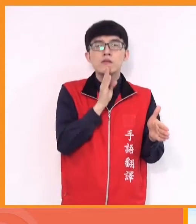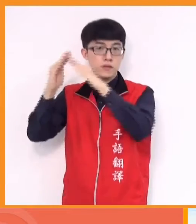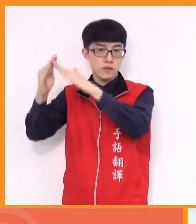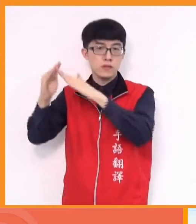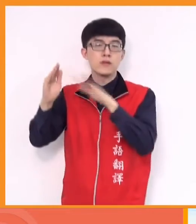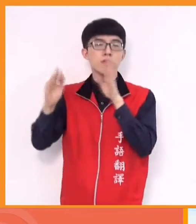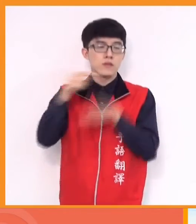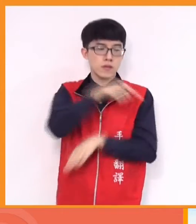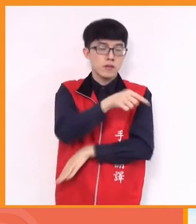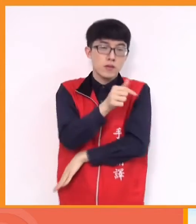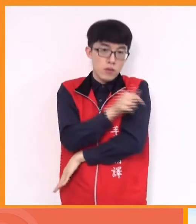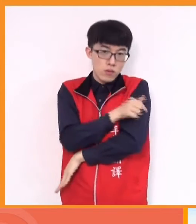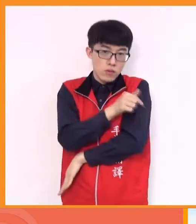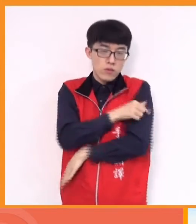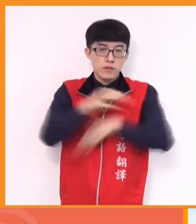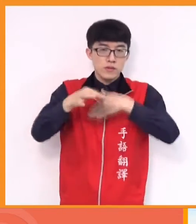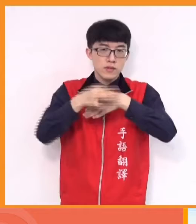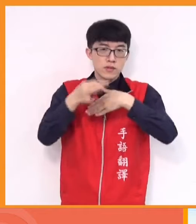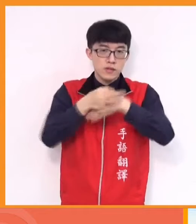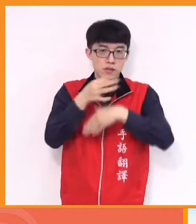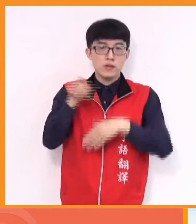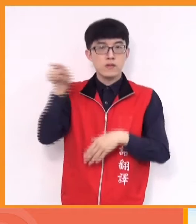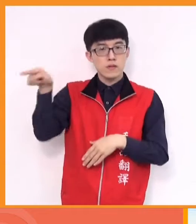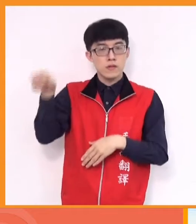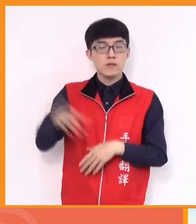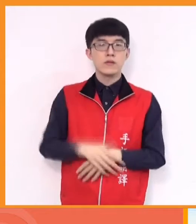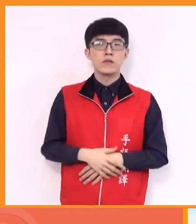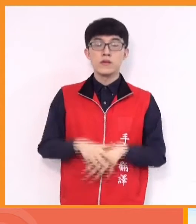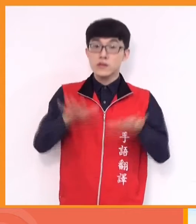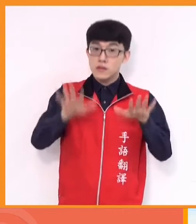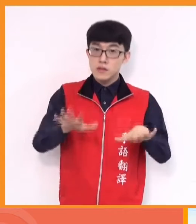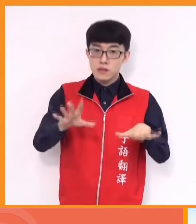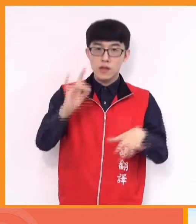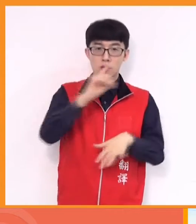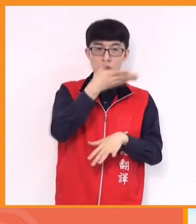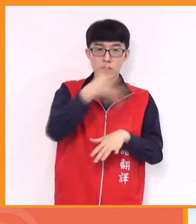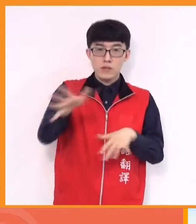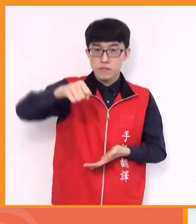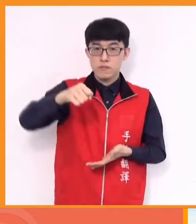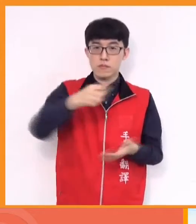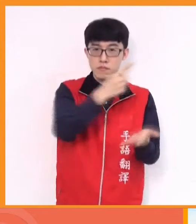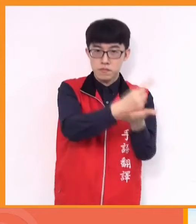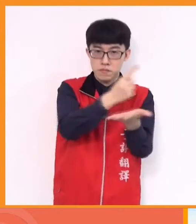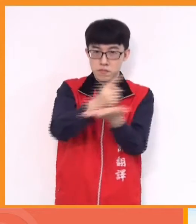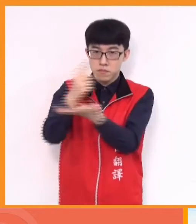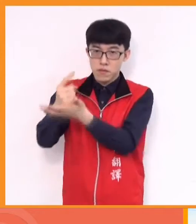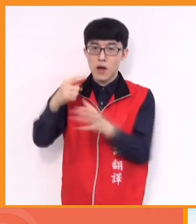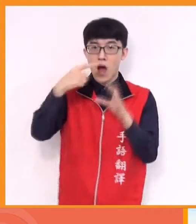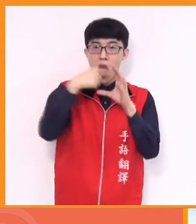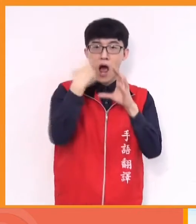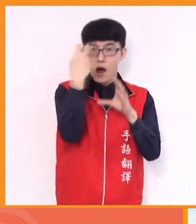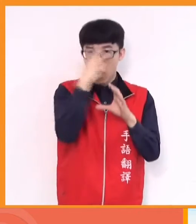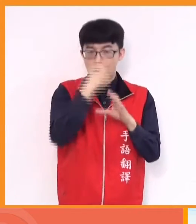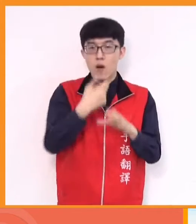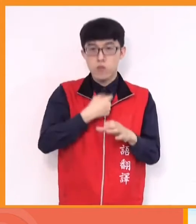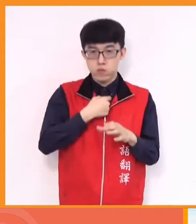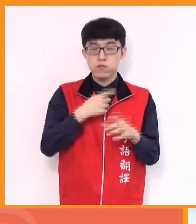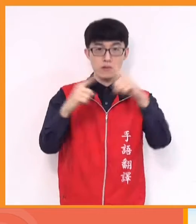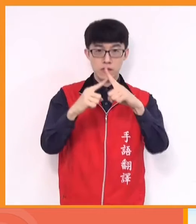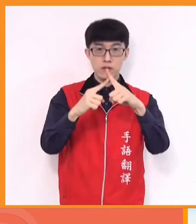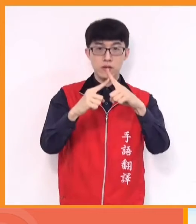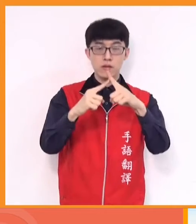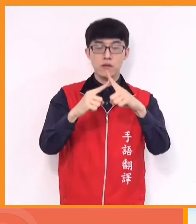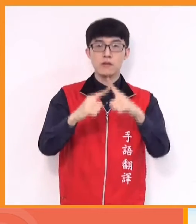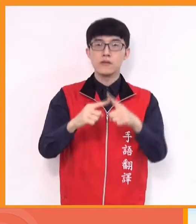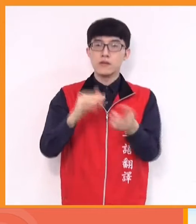他。所以这个龙潭某医院整个病例到现在为止是13个， 全院有1083位